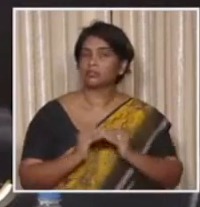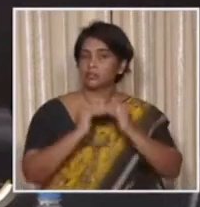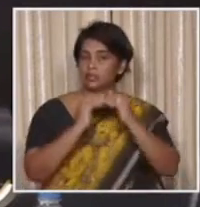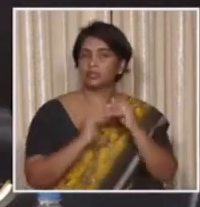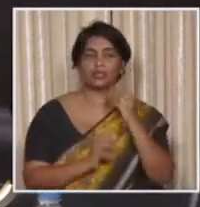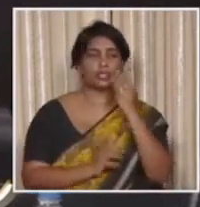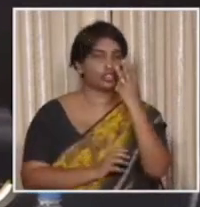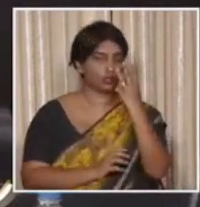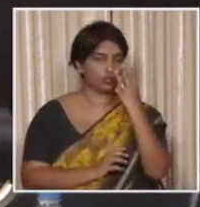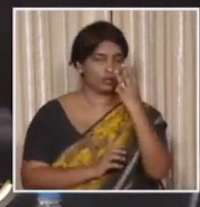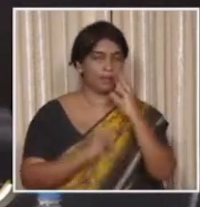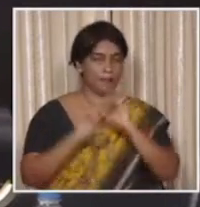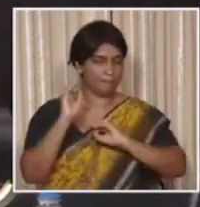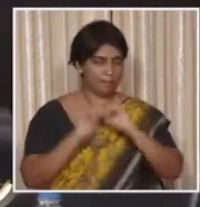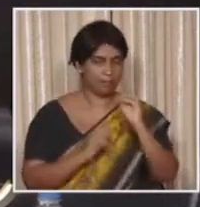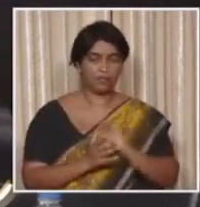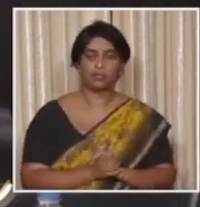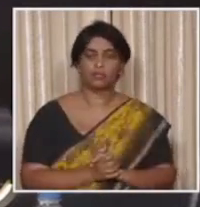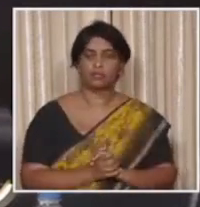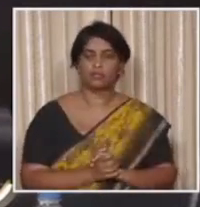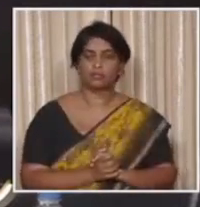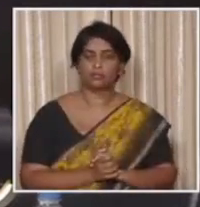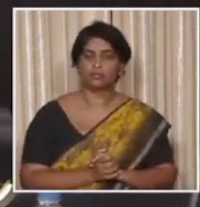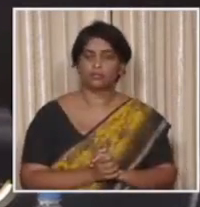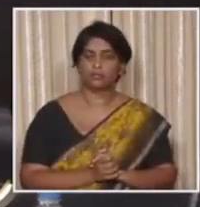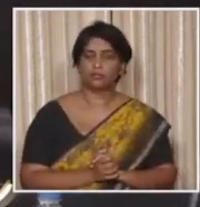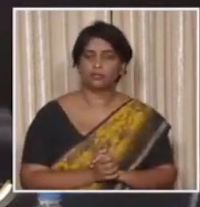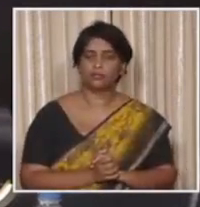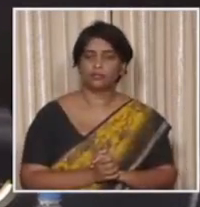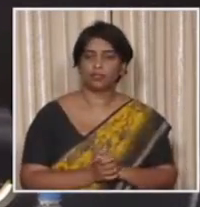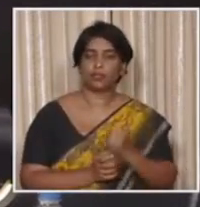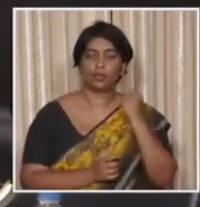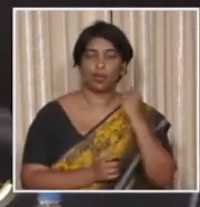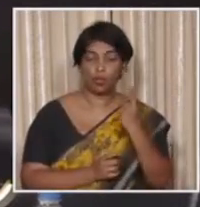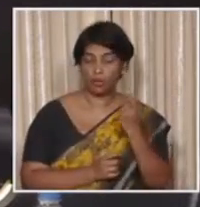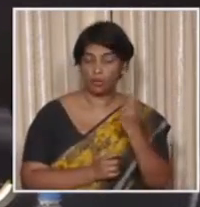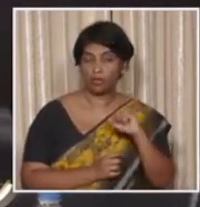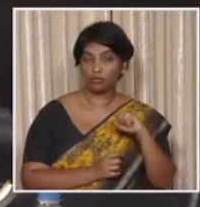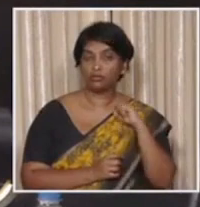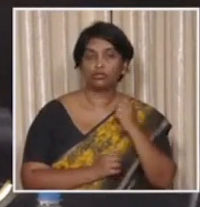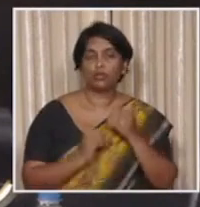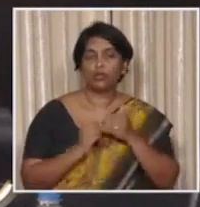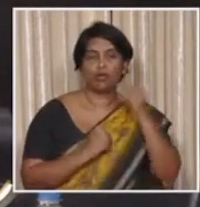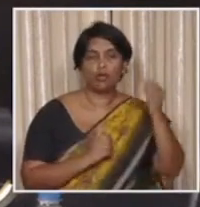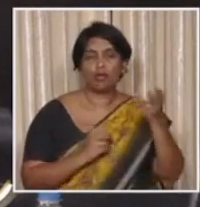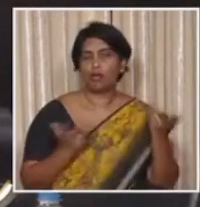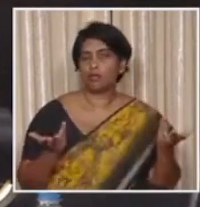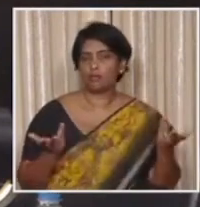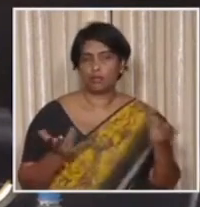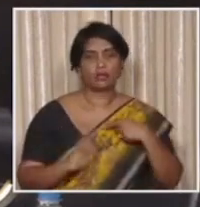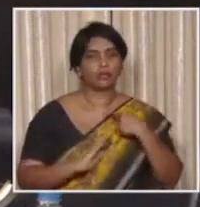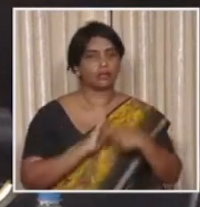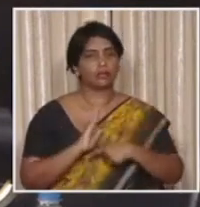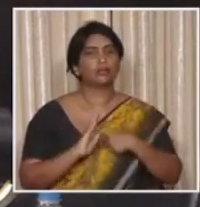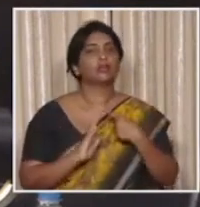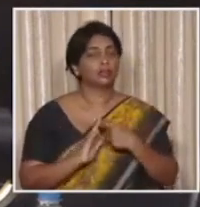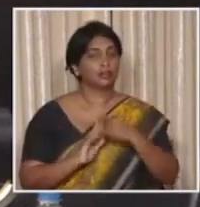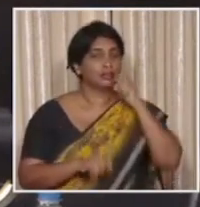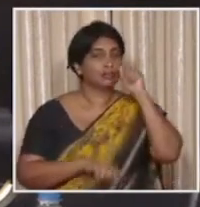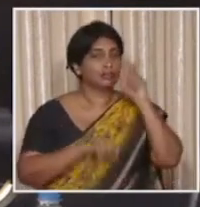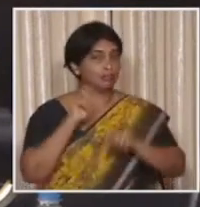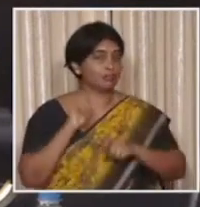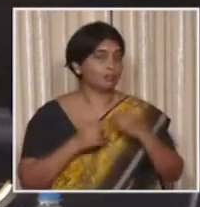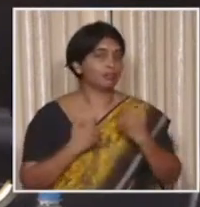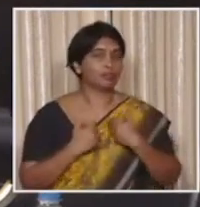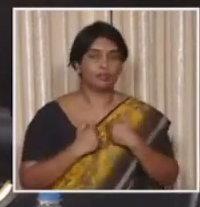වෙන්නේ 3%. ඊළඟට රුපියලේ අගයට කුමක් වෙයිද? ලංකාවේ ජනගහණයට